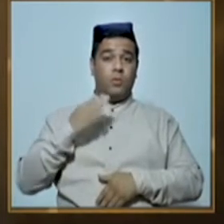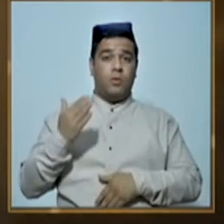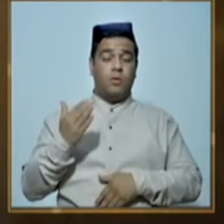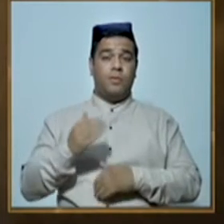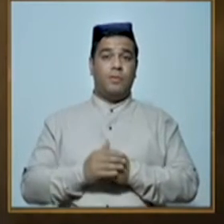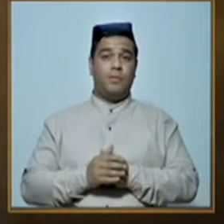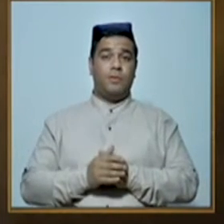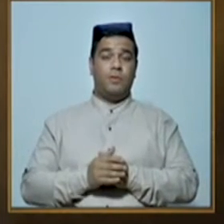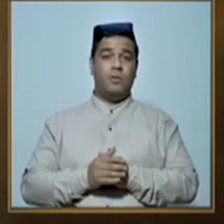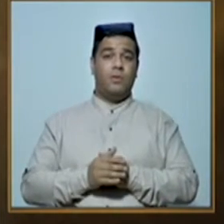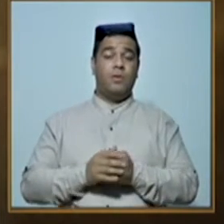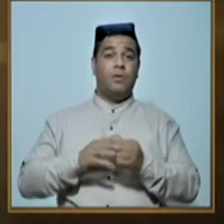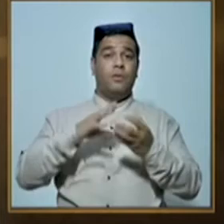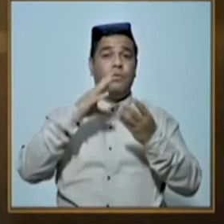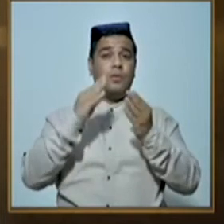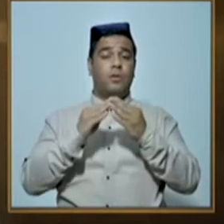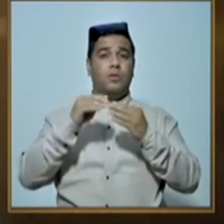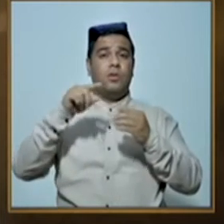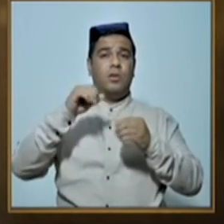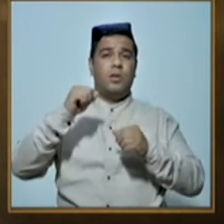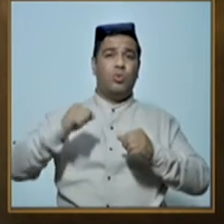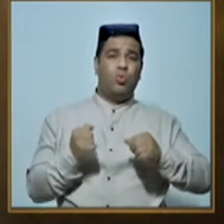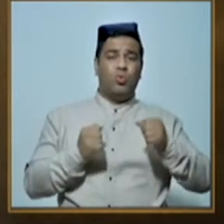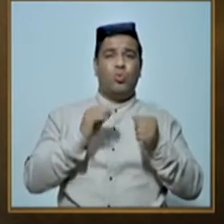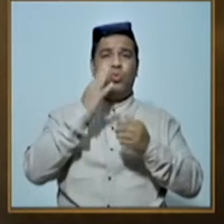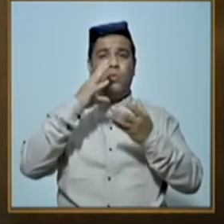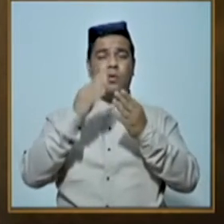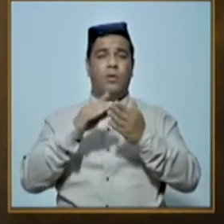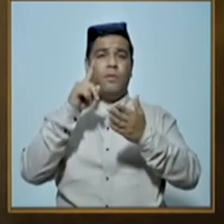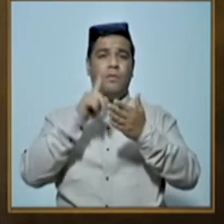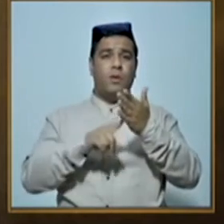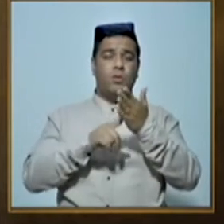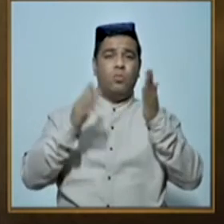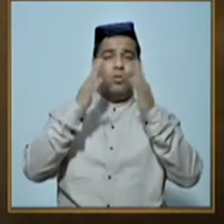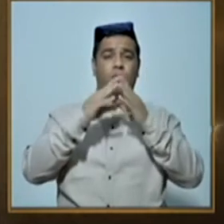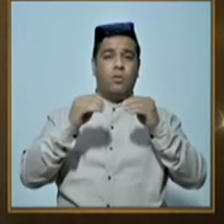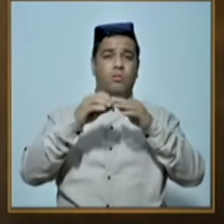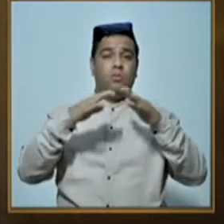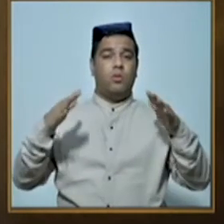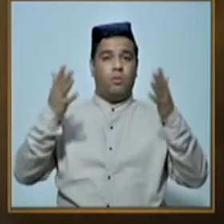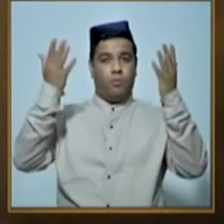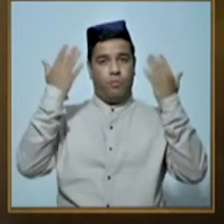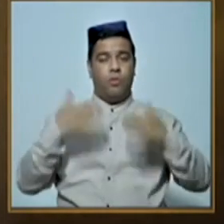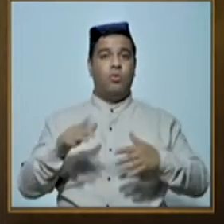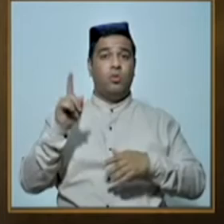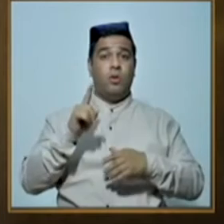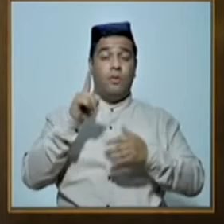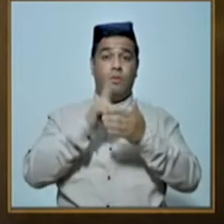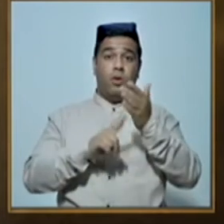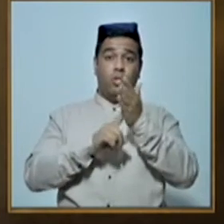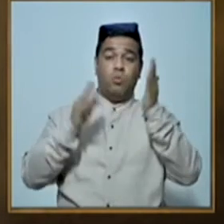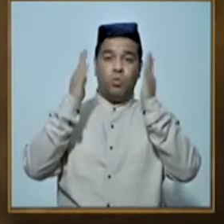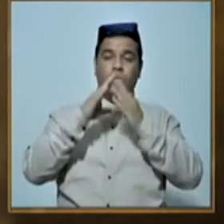Bütün meneşik yaptan haberdar her bir dostu, düşman, Müslüman, kafir, müşrikine hemmesini hayal edip buldu indi, Müslümanlar